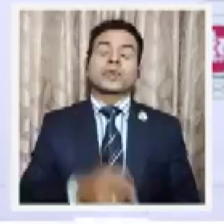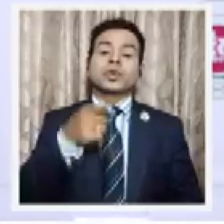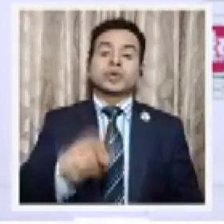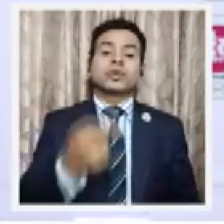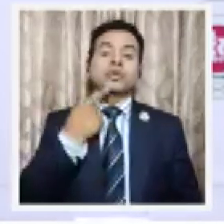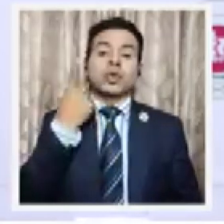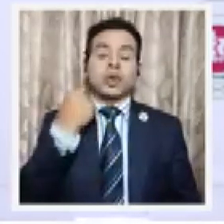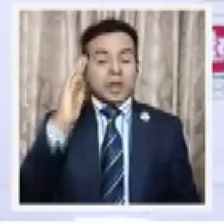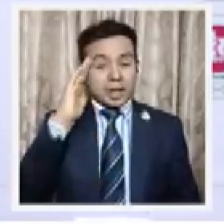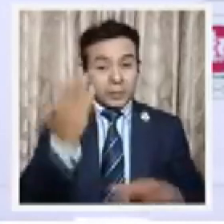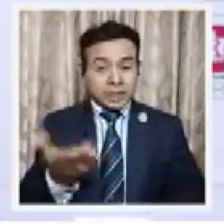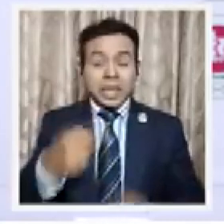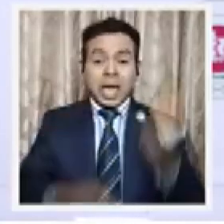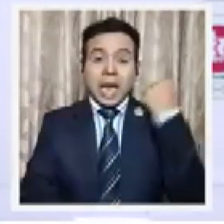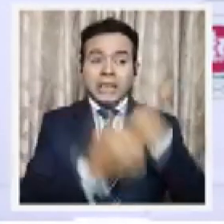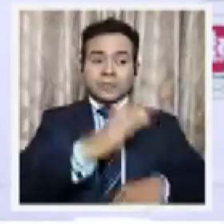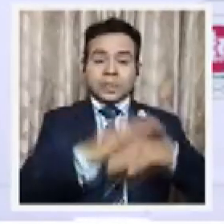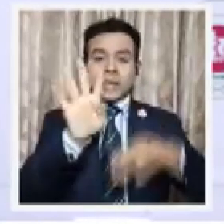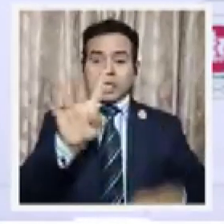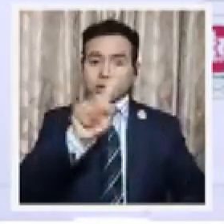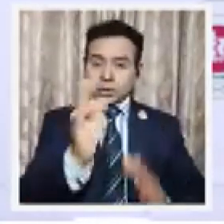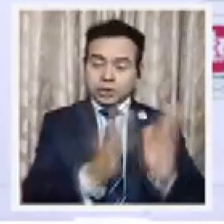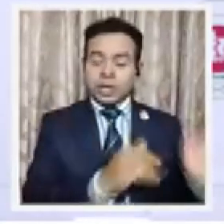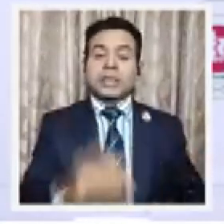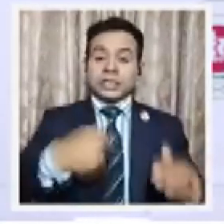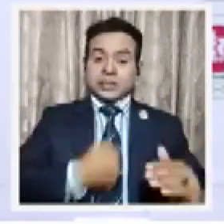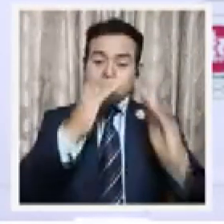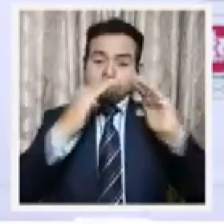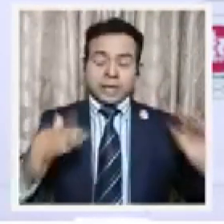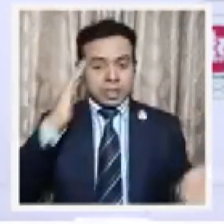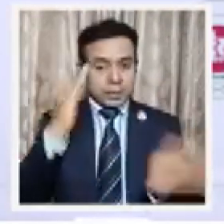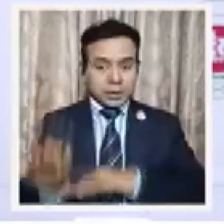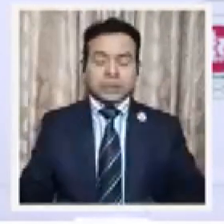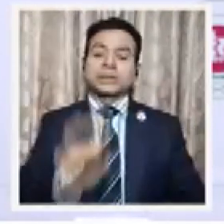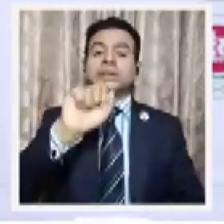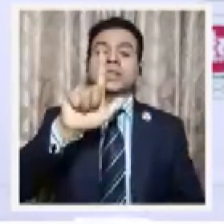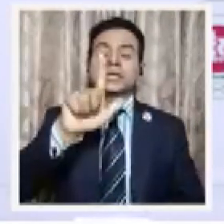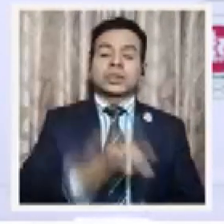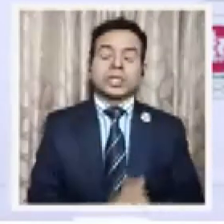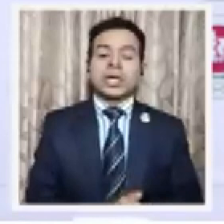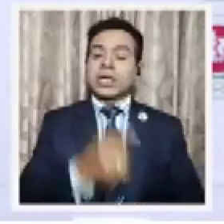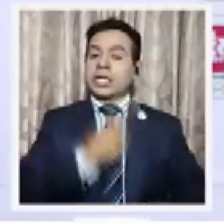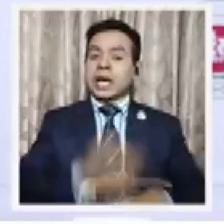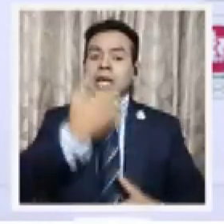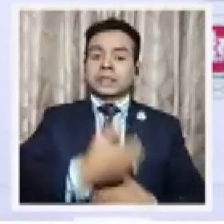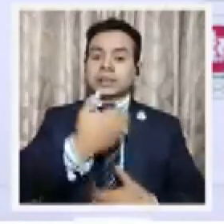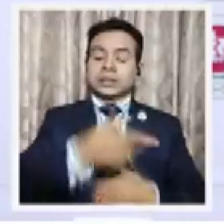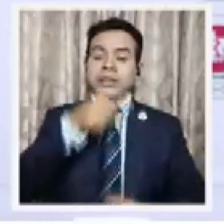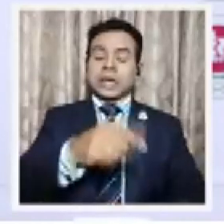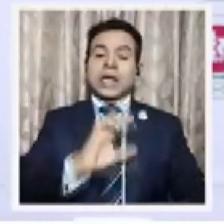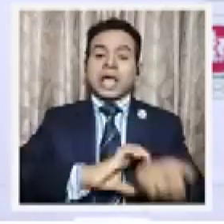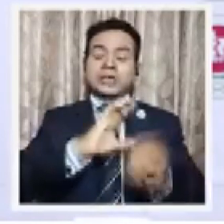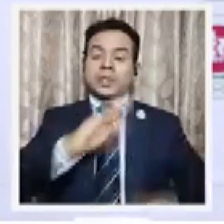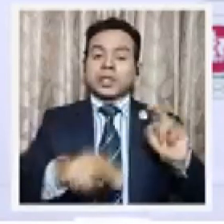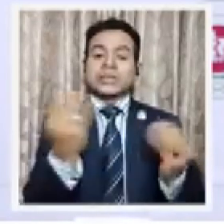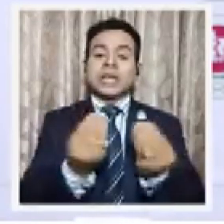ময়মনসিংহ 67 জন 2.17%। 24 ঘন্টায় হাসপাতালে মৃত্যুবরণ করেছেন 41 জন, বাড়িতে